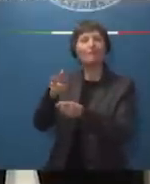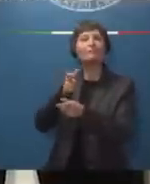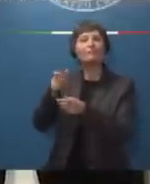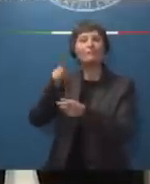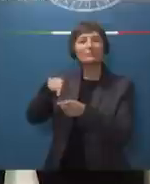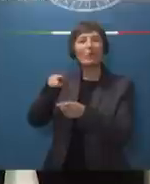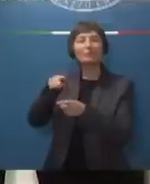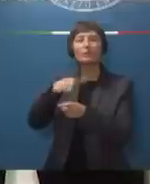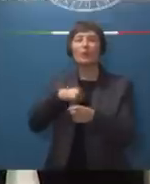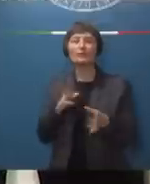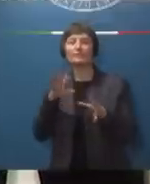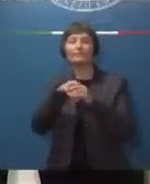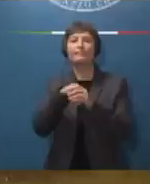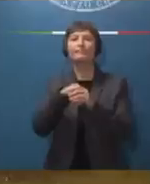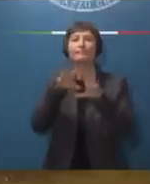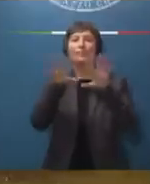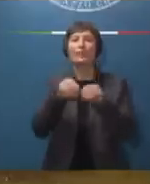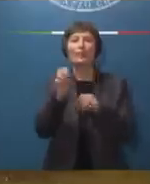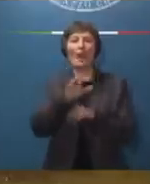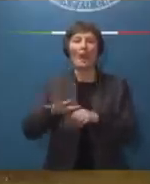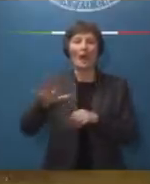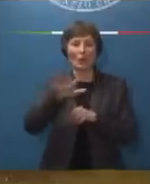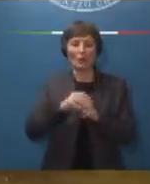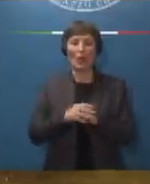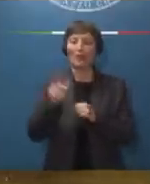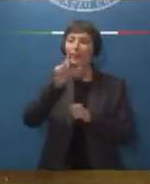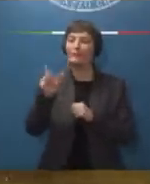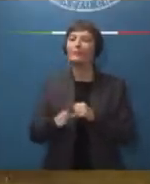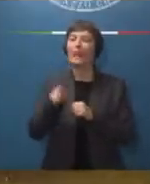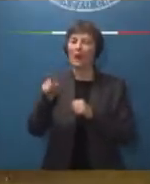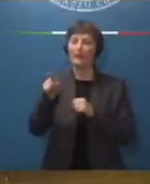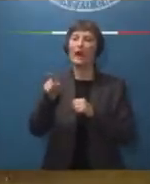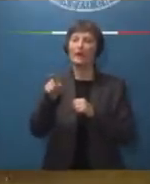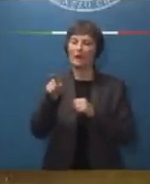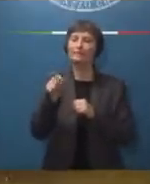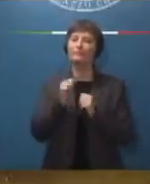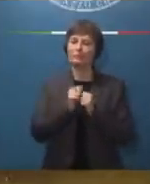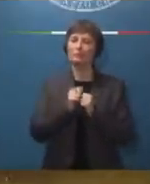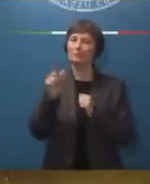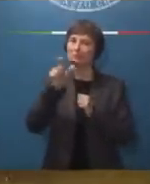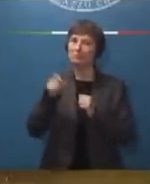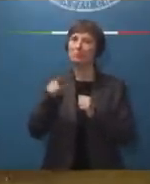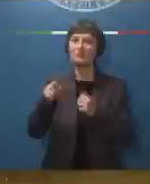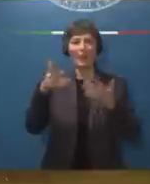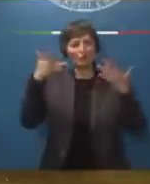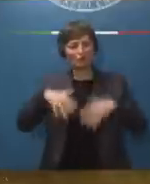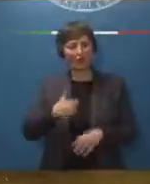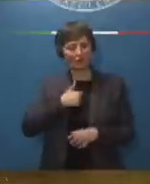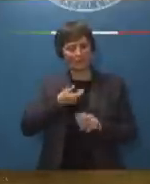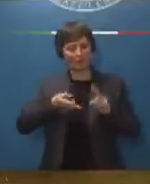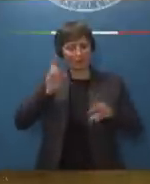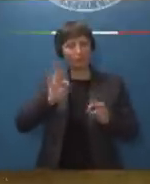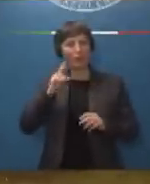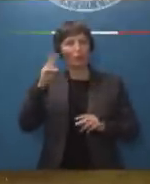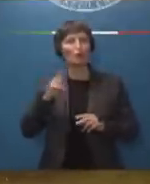nostra interazione in Europa e Italia ha fatto un passo molto importante diventando più indipendente del punto di vista